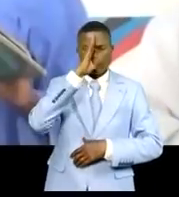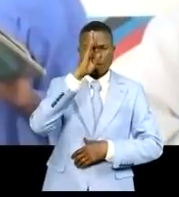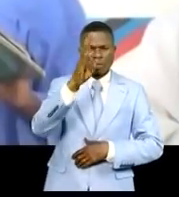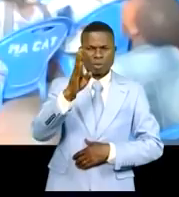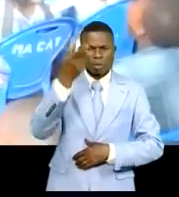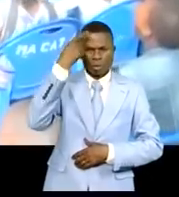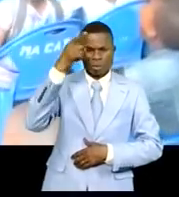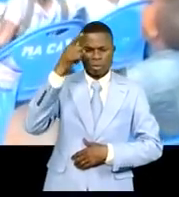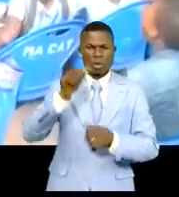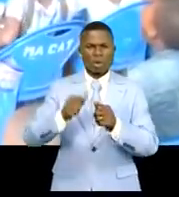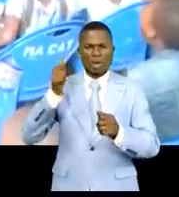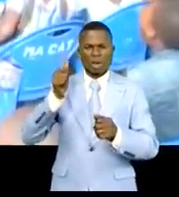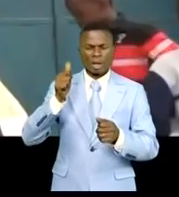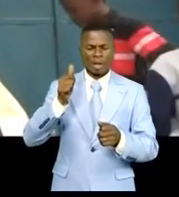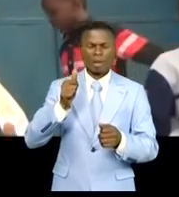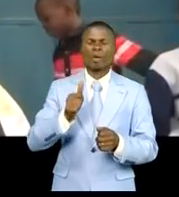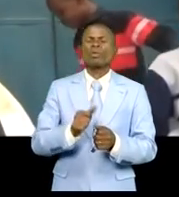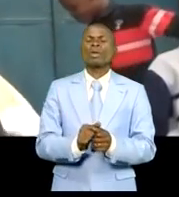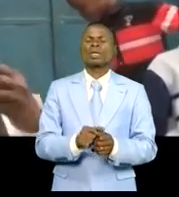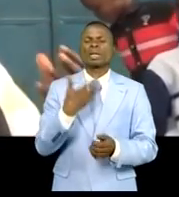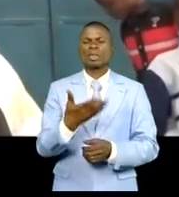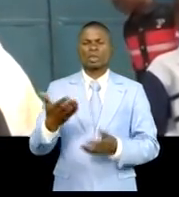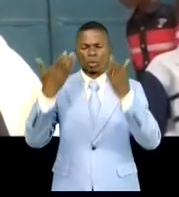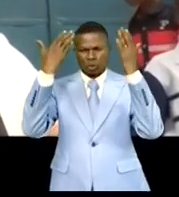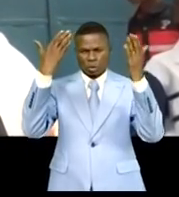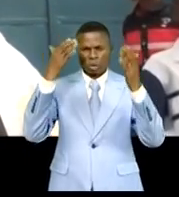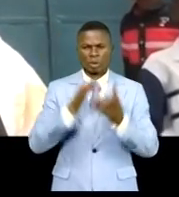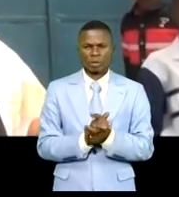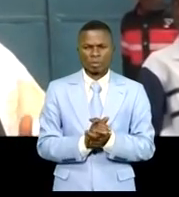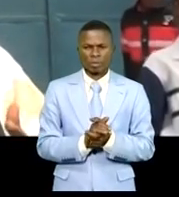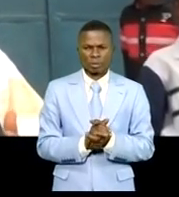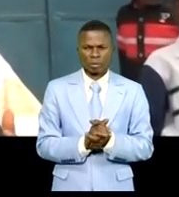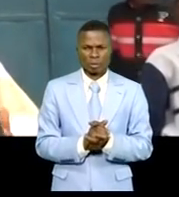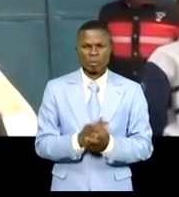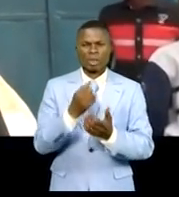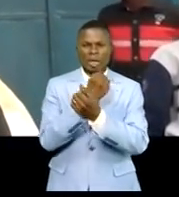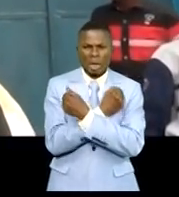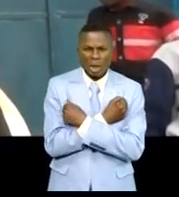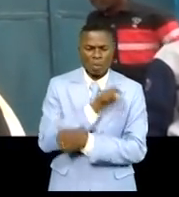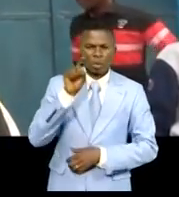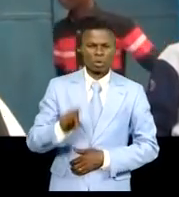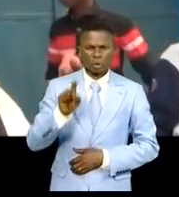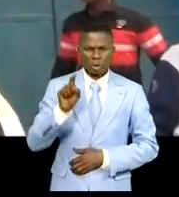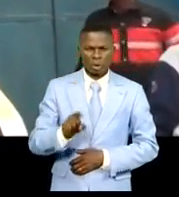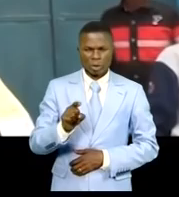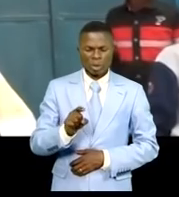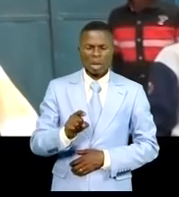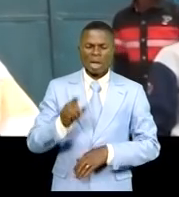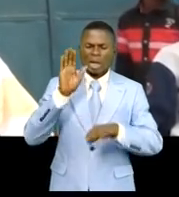pour hériter le royaume de Dieu. L'amour doit nous caractériser. L'amour doit aller